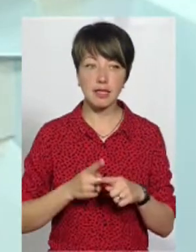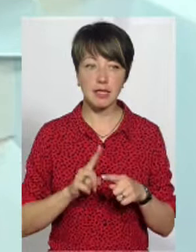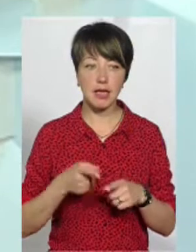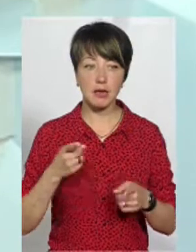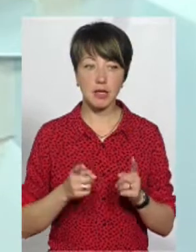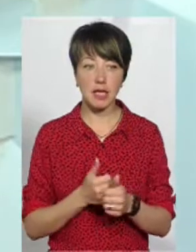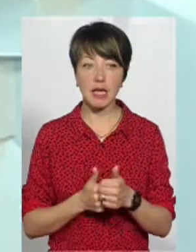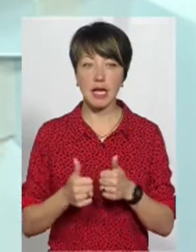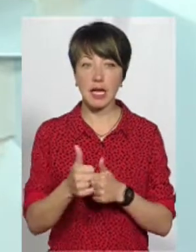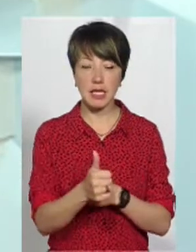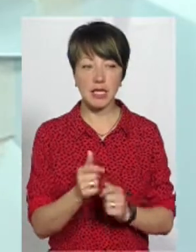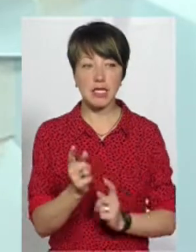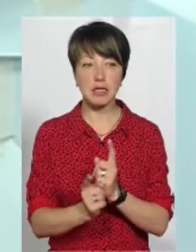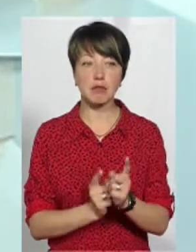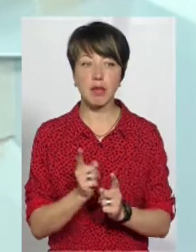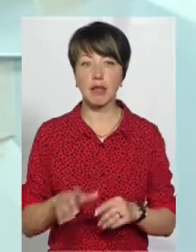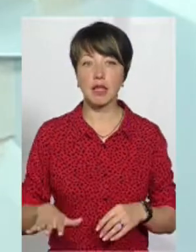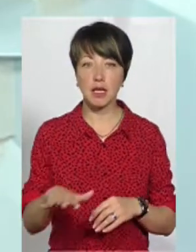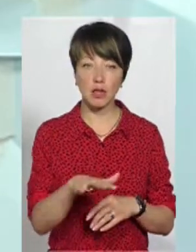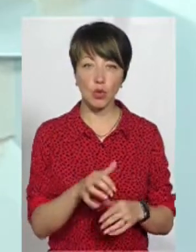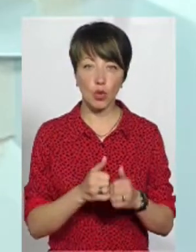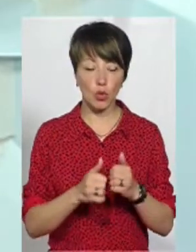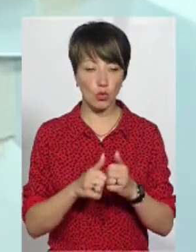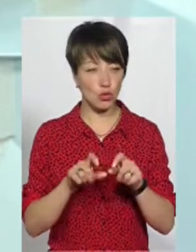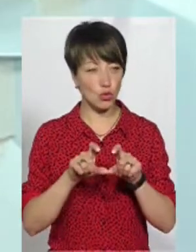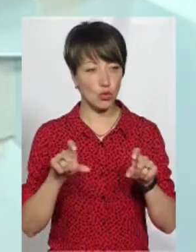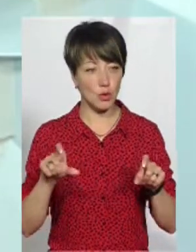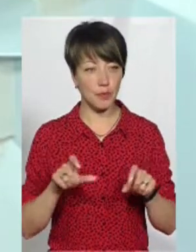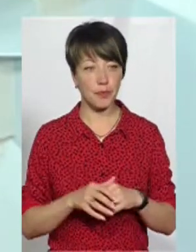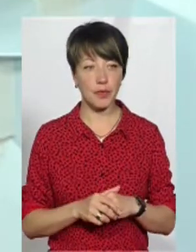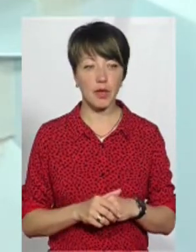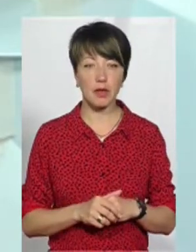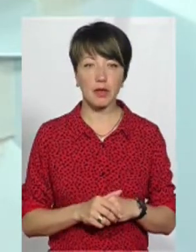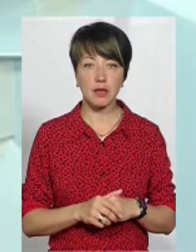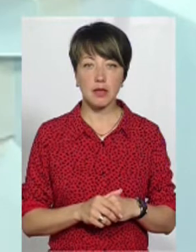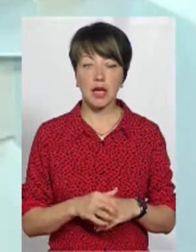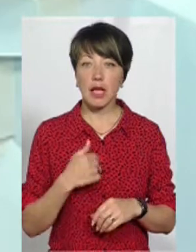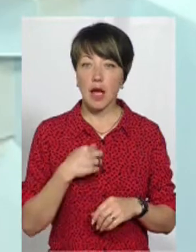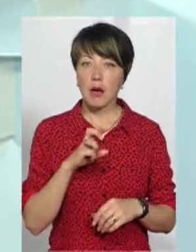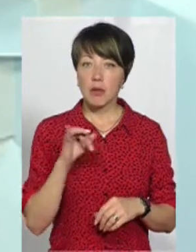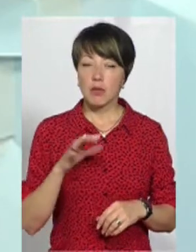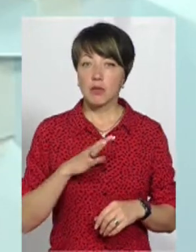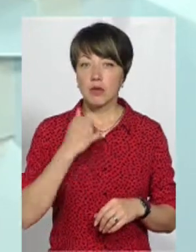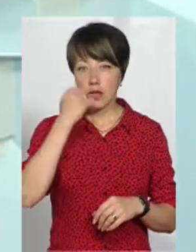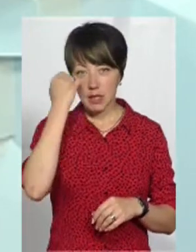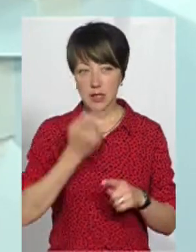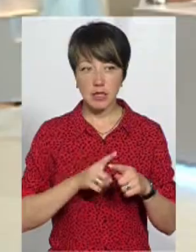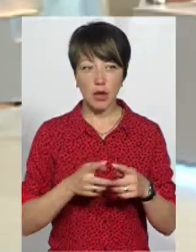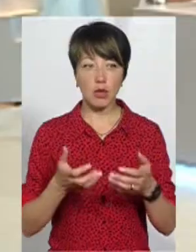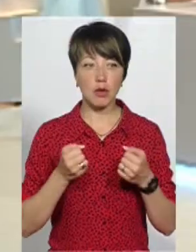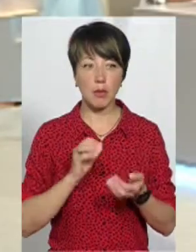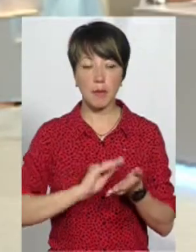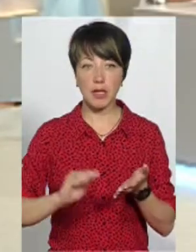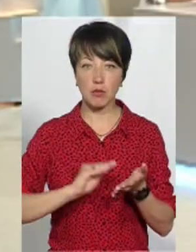це є насправді лідер змін на території кожної окремої школи. Я була б дуже вдячна, якщо б ми це отримали